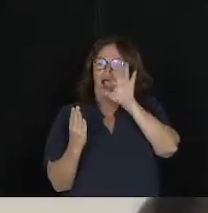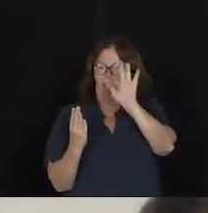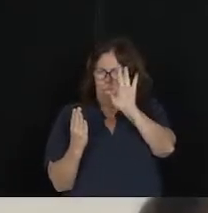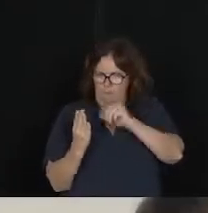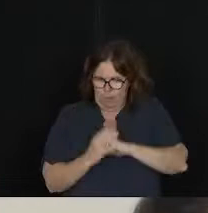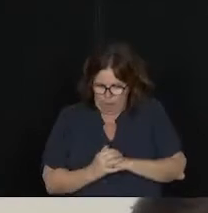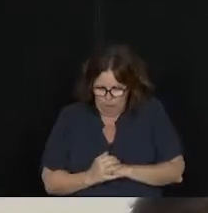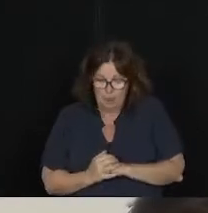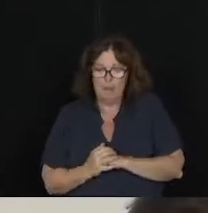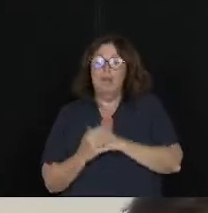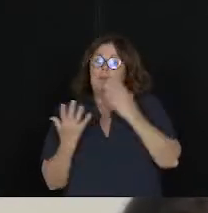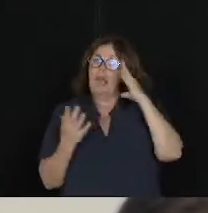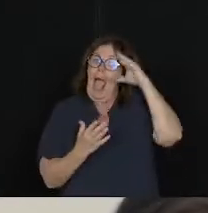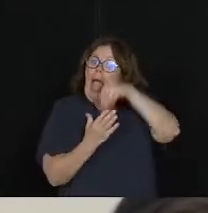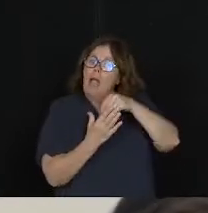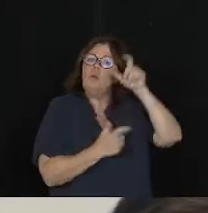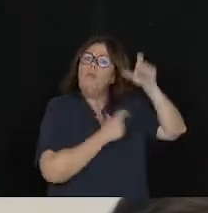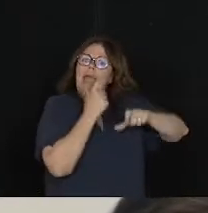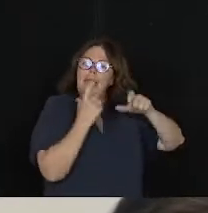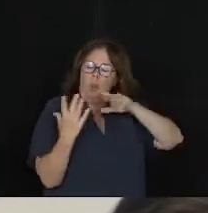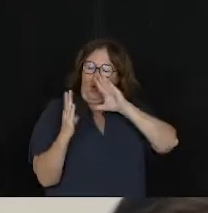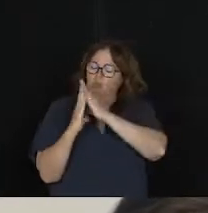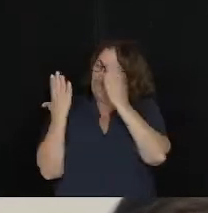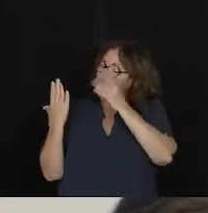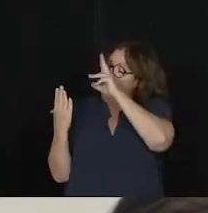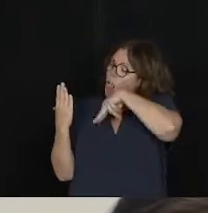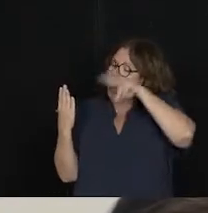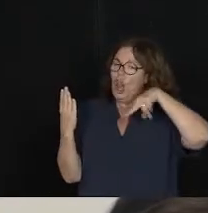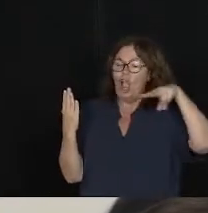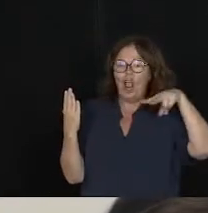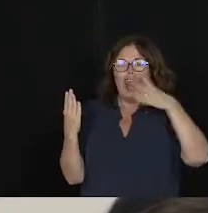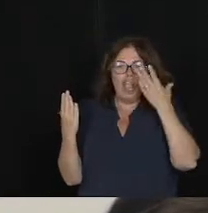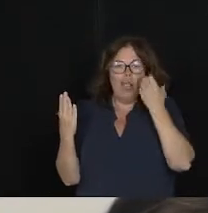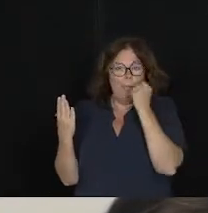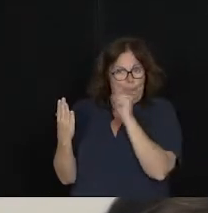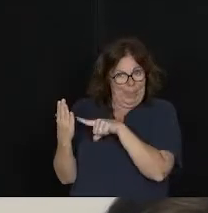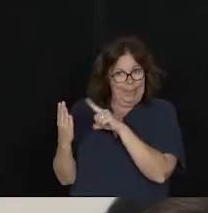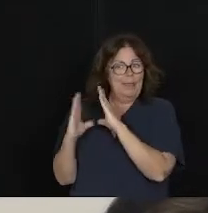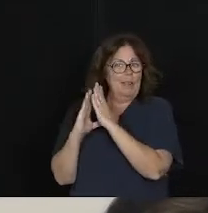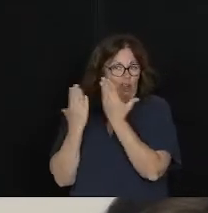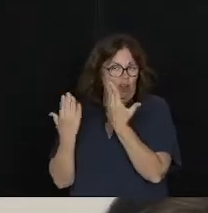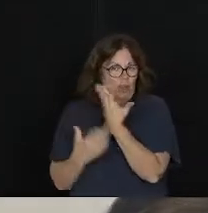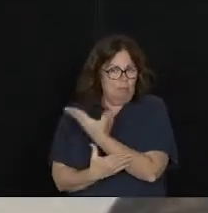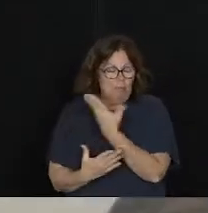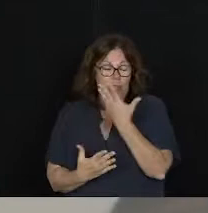élites nazies, ont essayé d'internaliser le nazisme, on s'aperçoit que